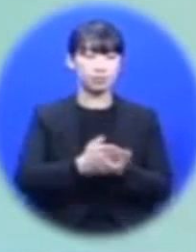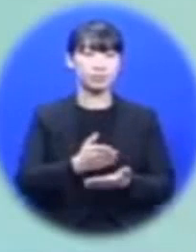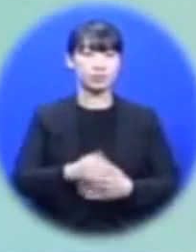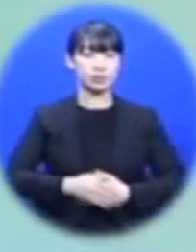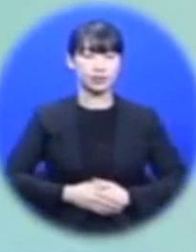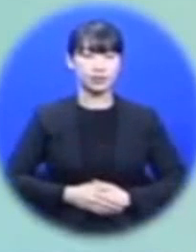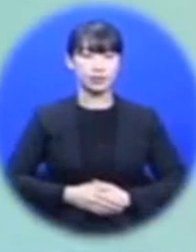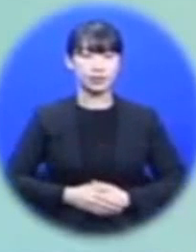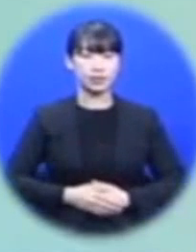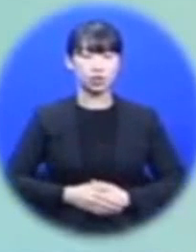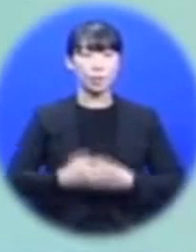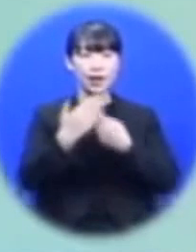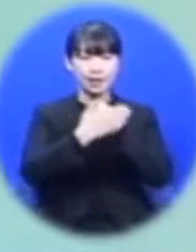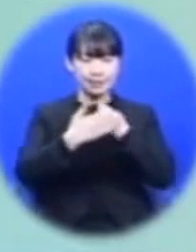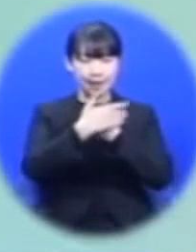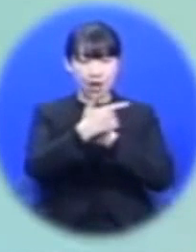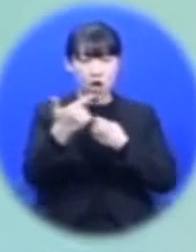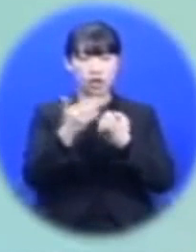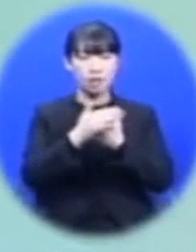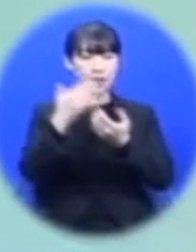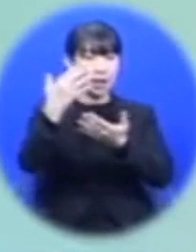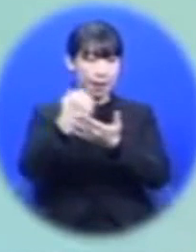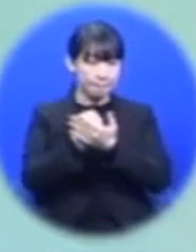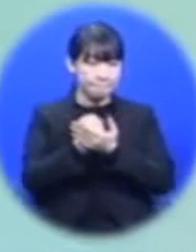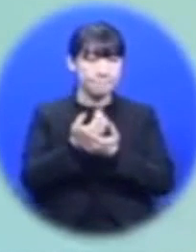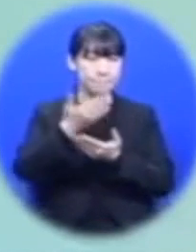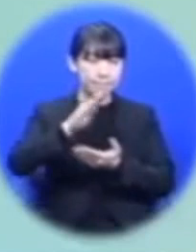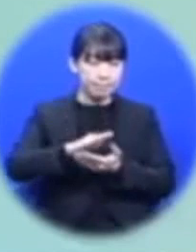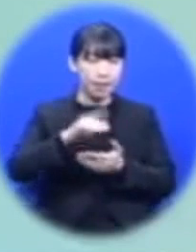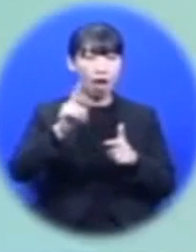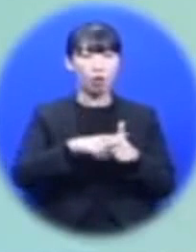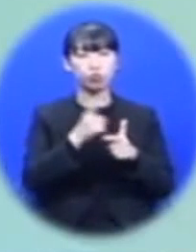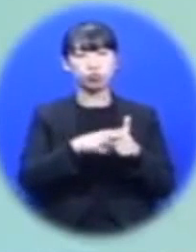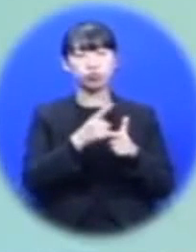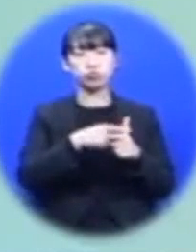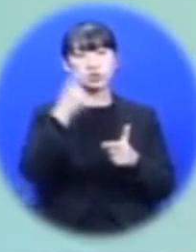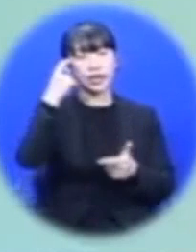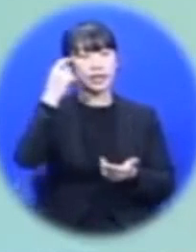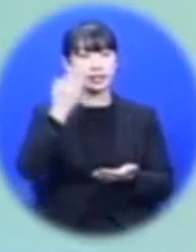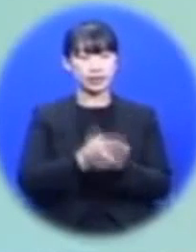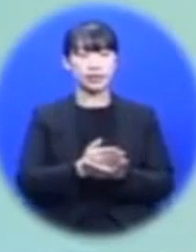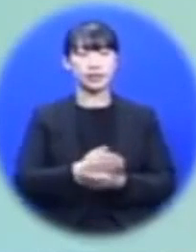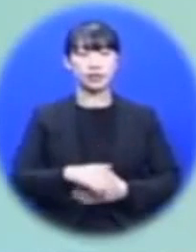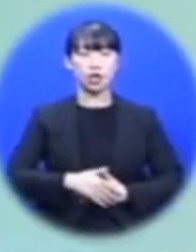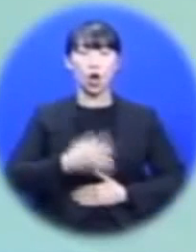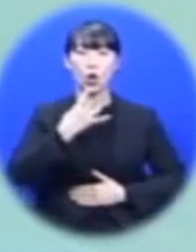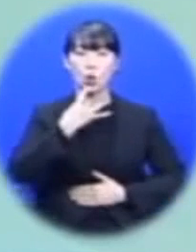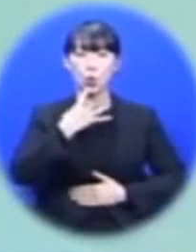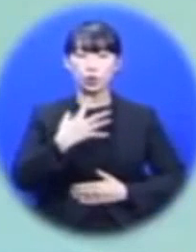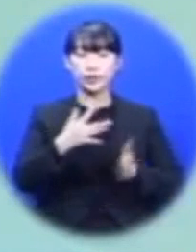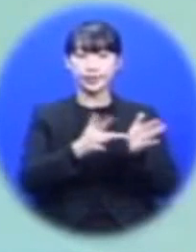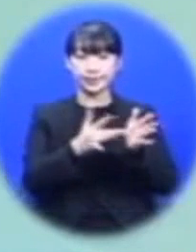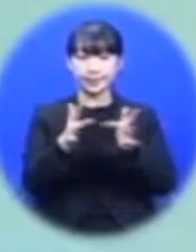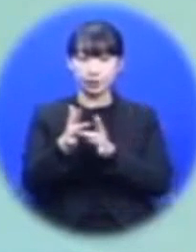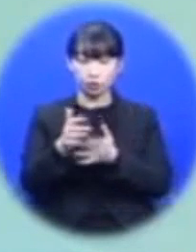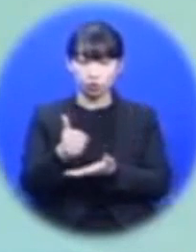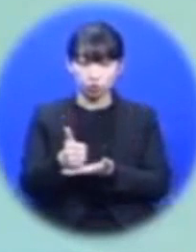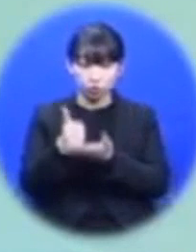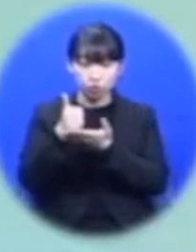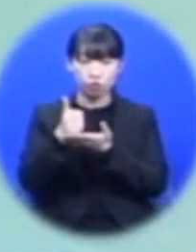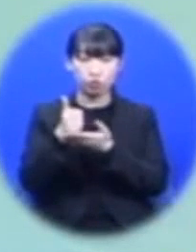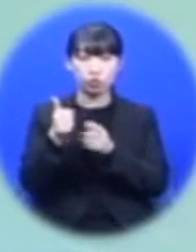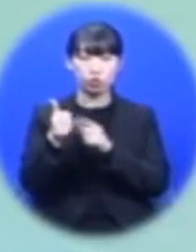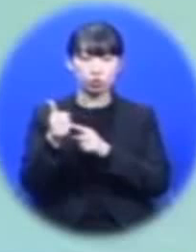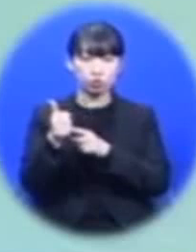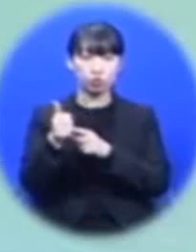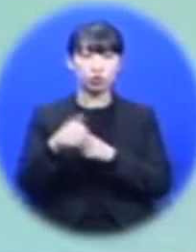쉽게 생각하면 안 돼요 오직 주님이요 그다음에 하나님이 주시고